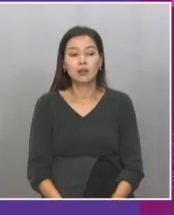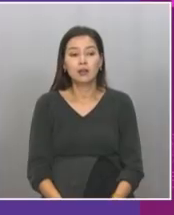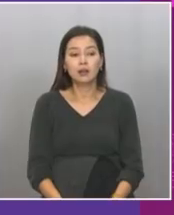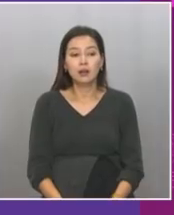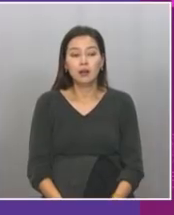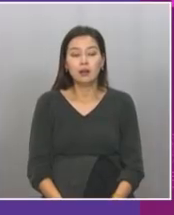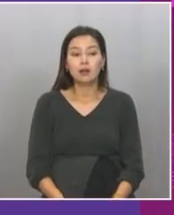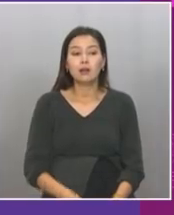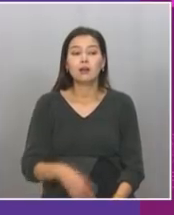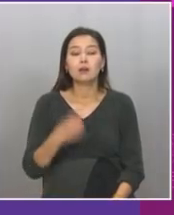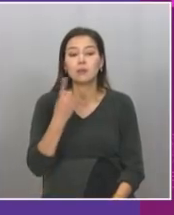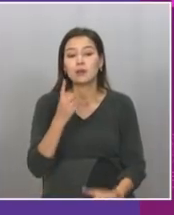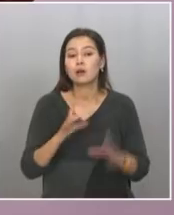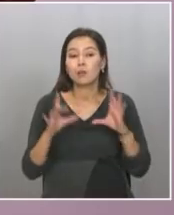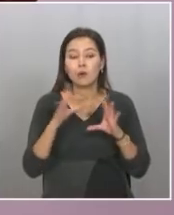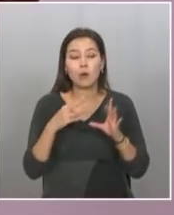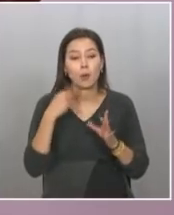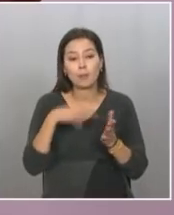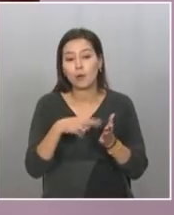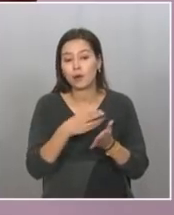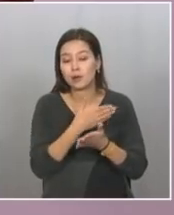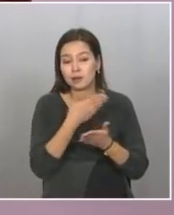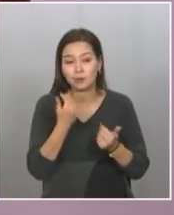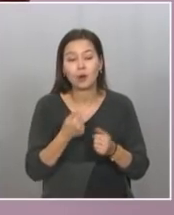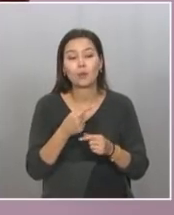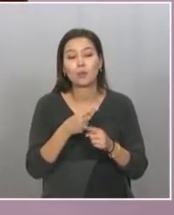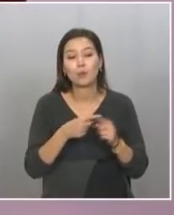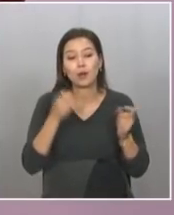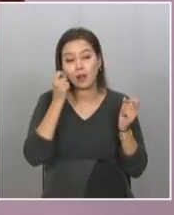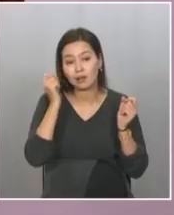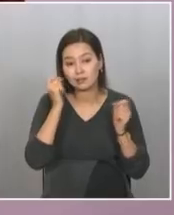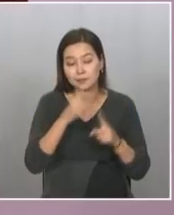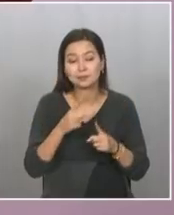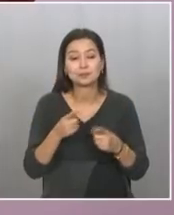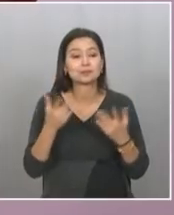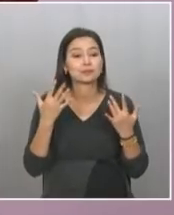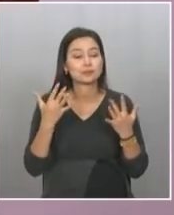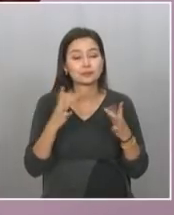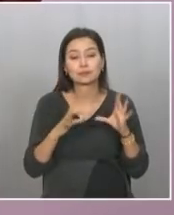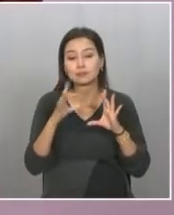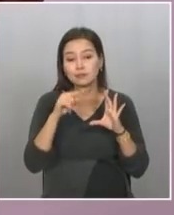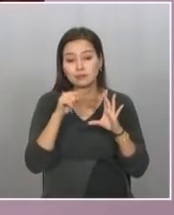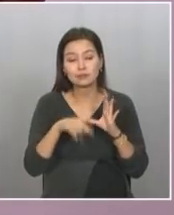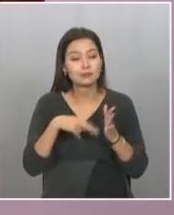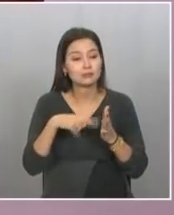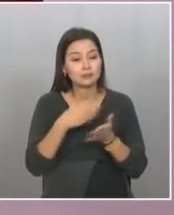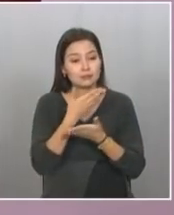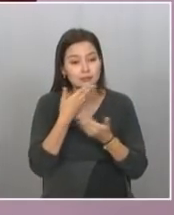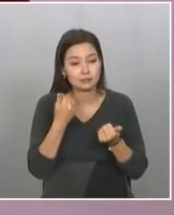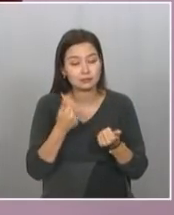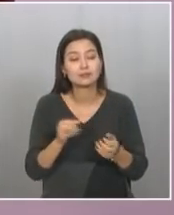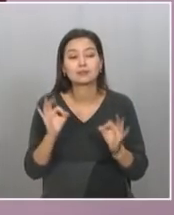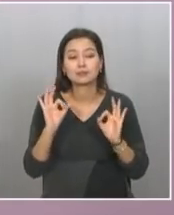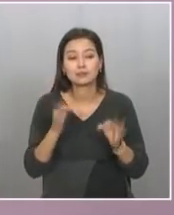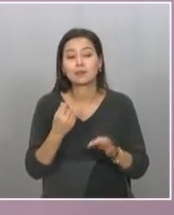Бірінші дөңгелекте боялмаған бөліктерін анықтайық. Неше бөлігі боялмаған? Дұрыс,